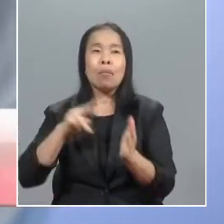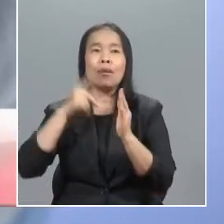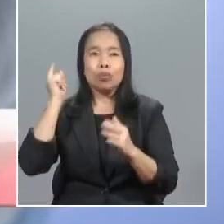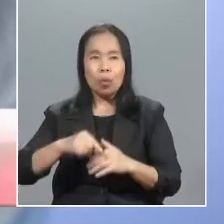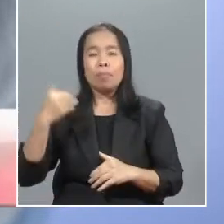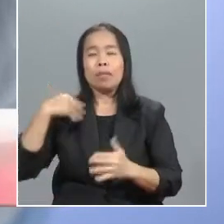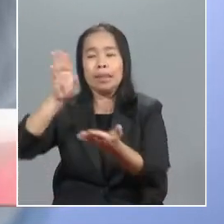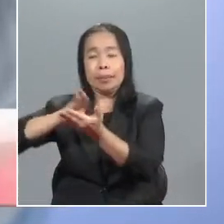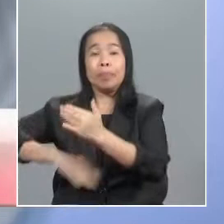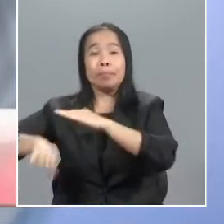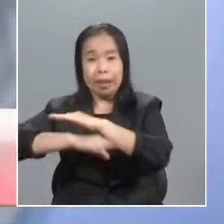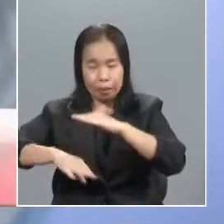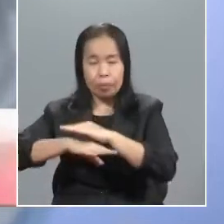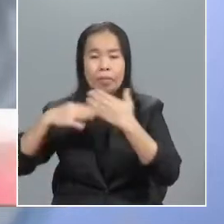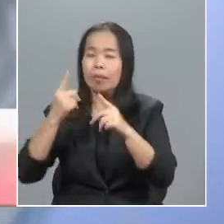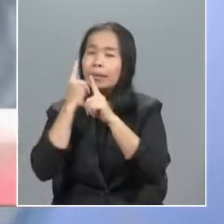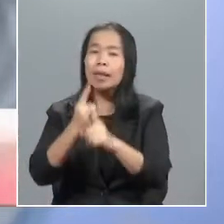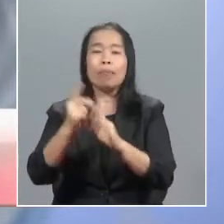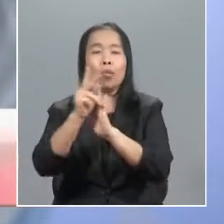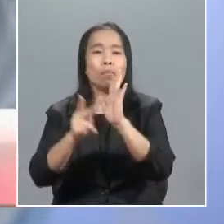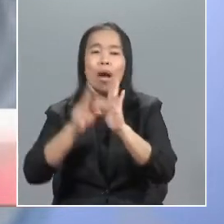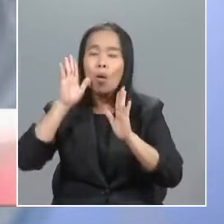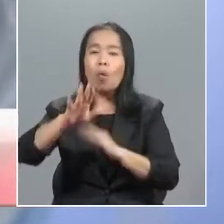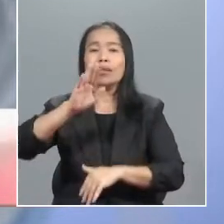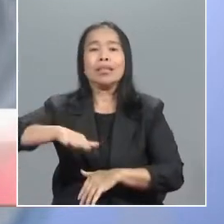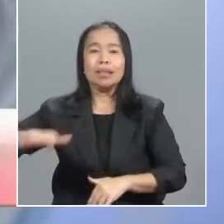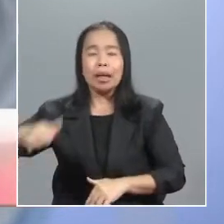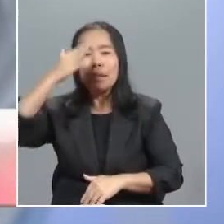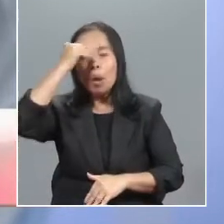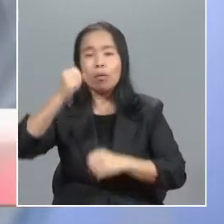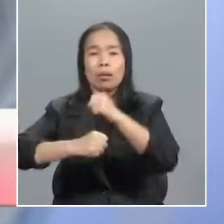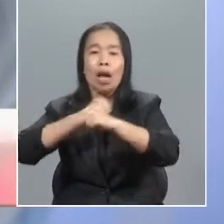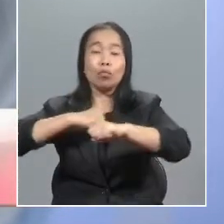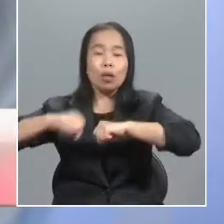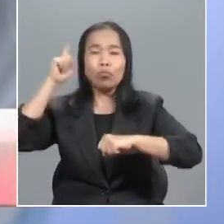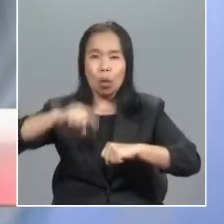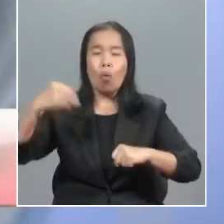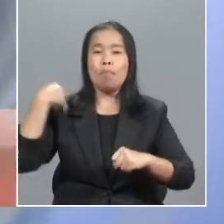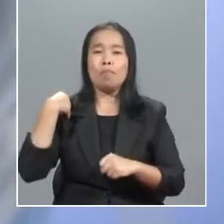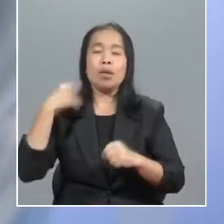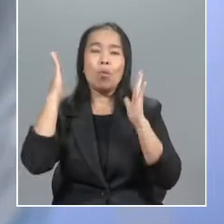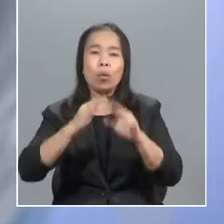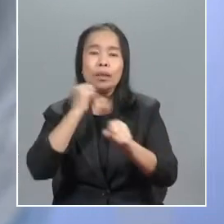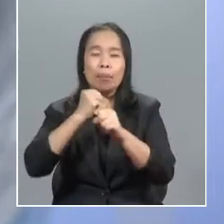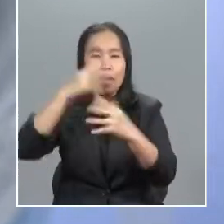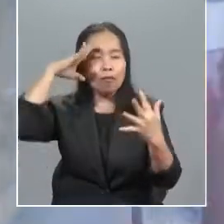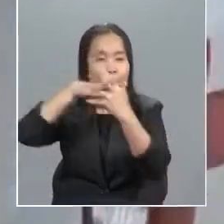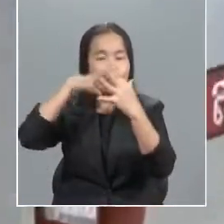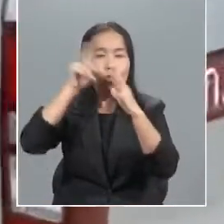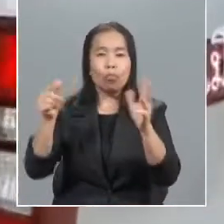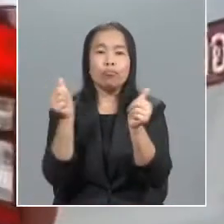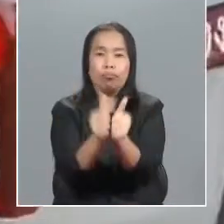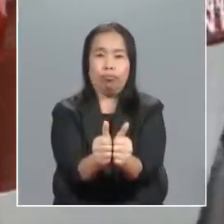แล้วก็ดำเนินการตามประวิทยาของเด็กฮะเนื่องจากว่าเป็นเยาวชนก็ต้องมีสหวิชาชีพในการสอบปากคำนะฮะตรงนี้ ไม่ได้เ